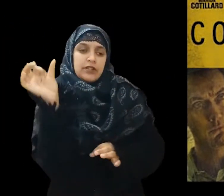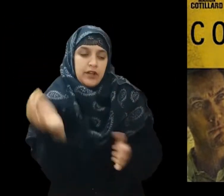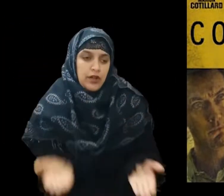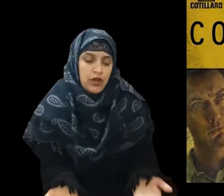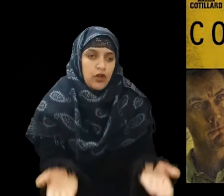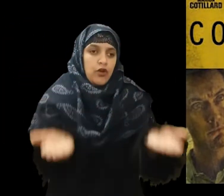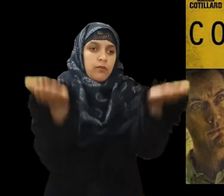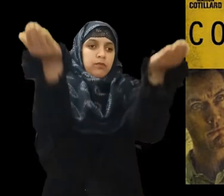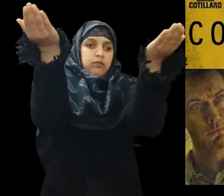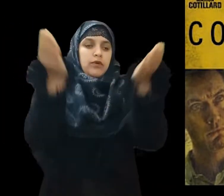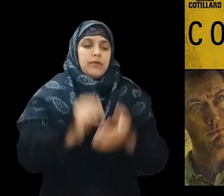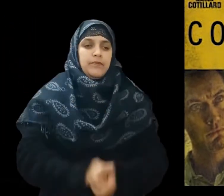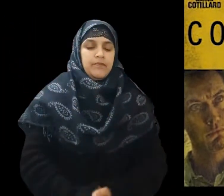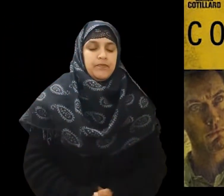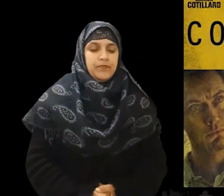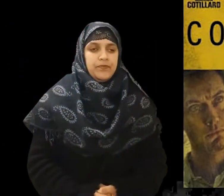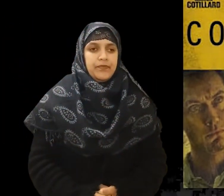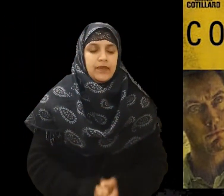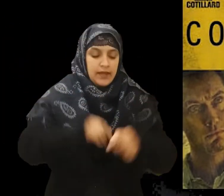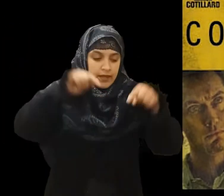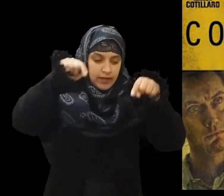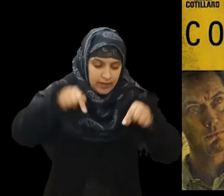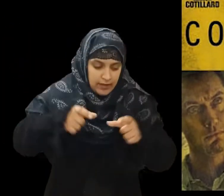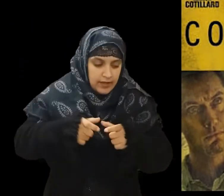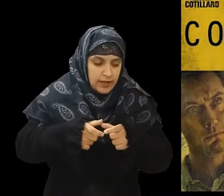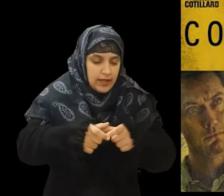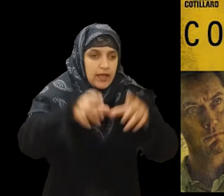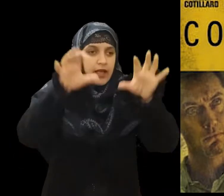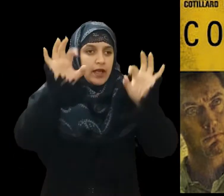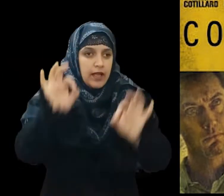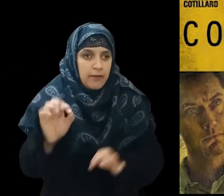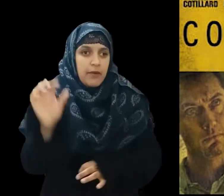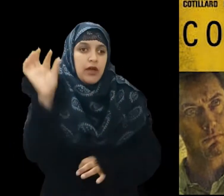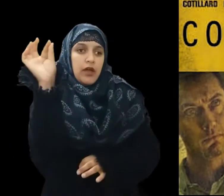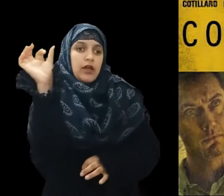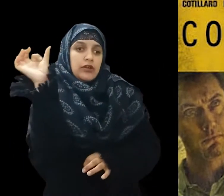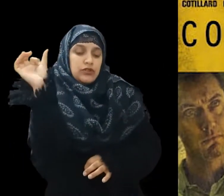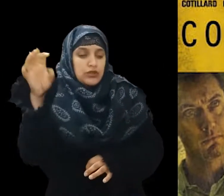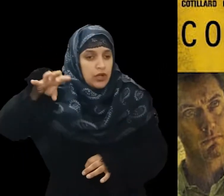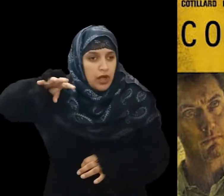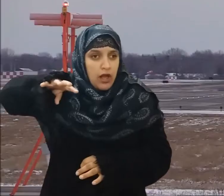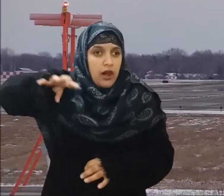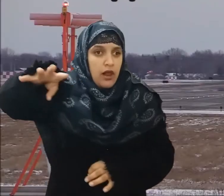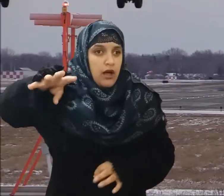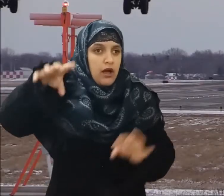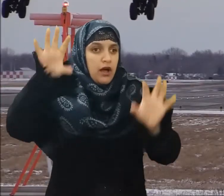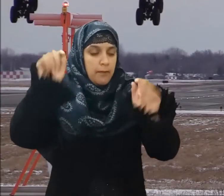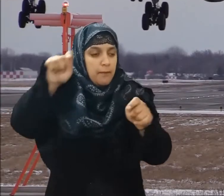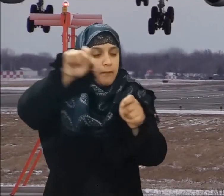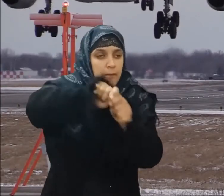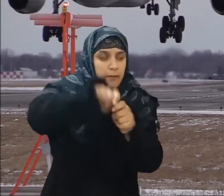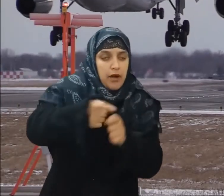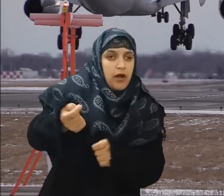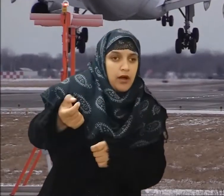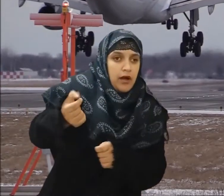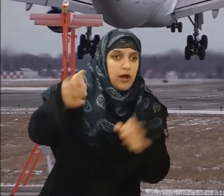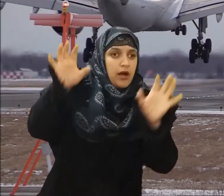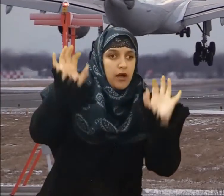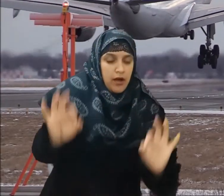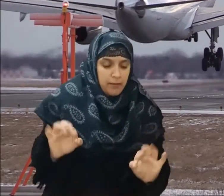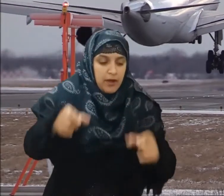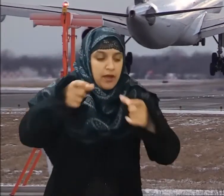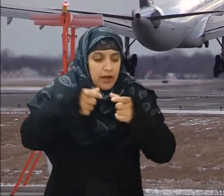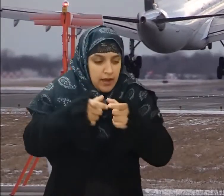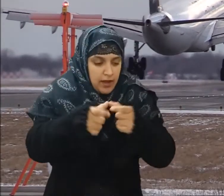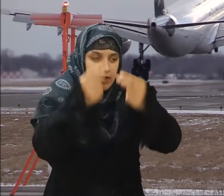کی گئی اور اس نے $136 ملین کمائے۔ اس فلم کی کہانی کچھ اس طرح شروع ہوتی ہے کہ ایک